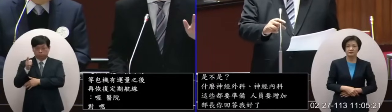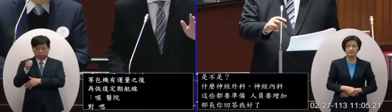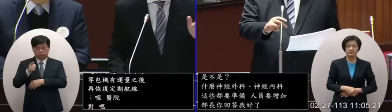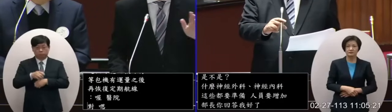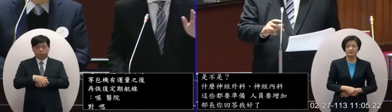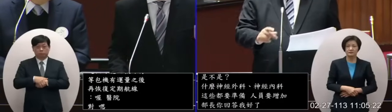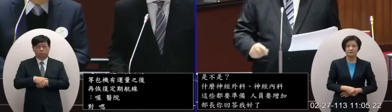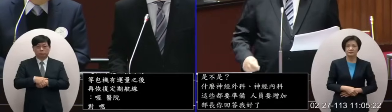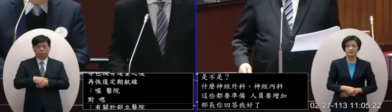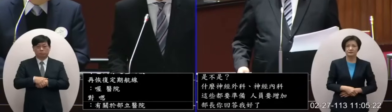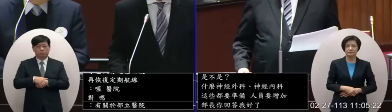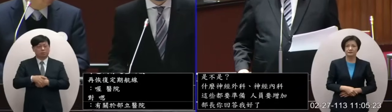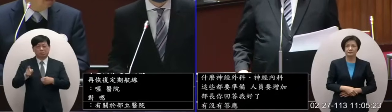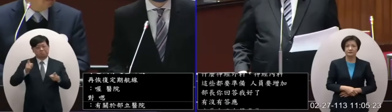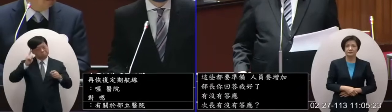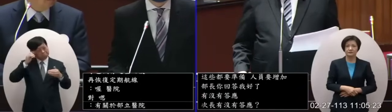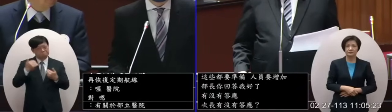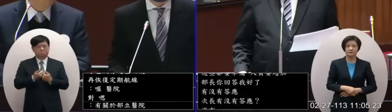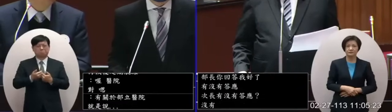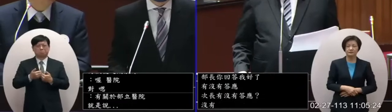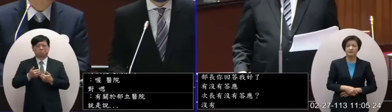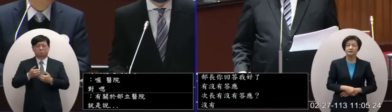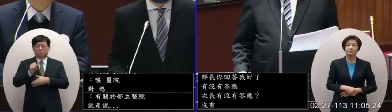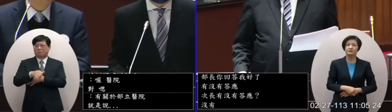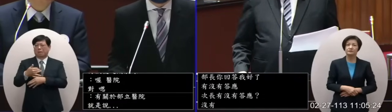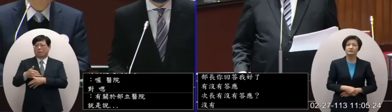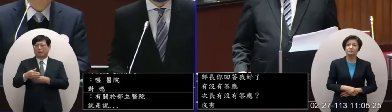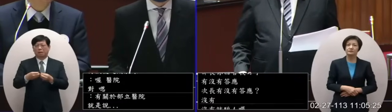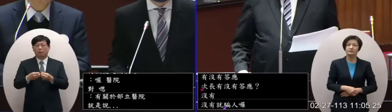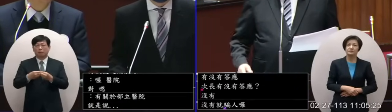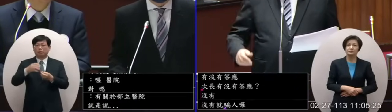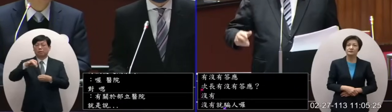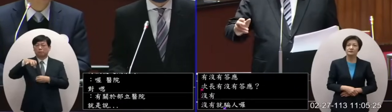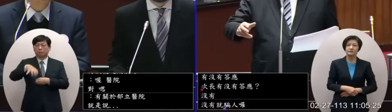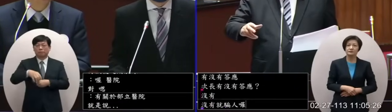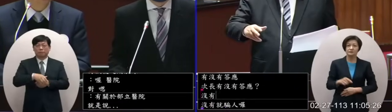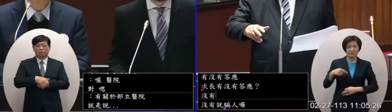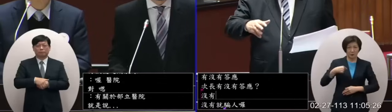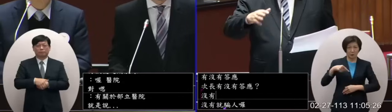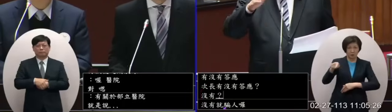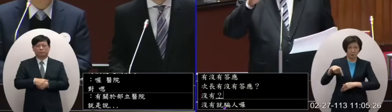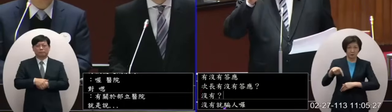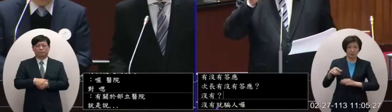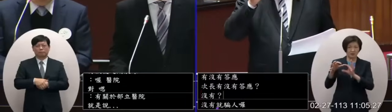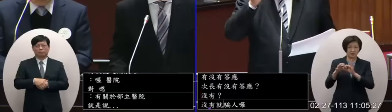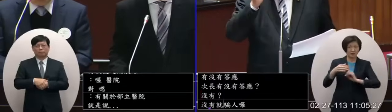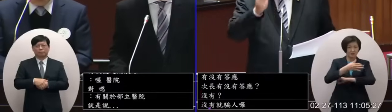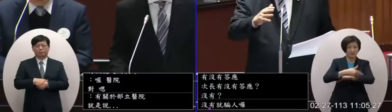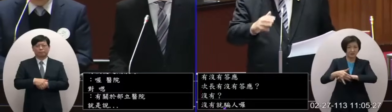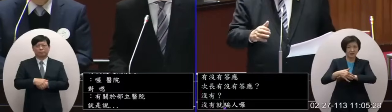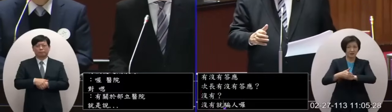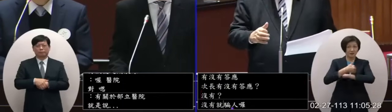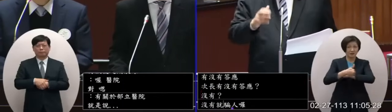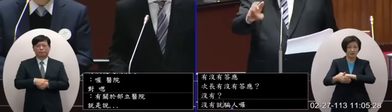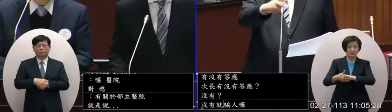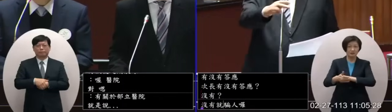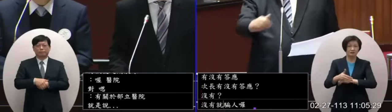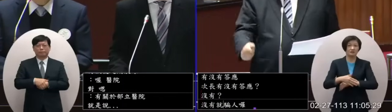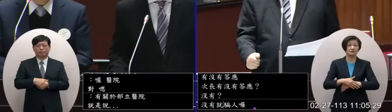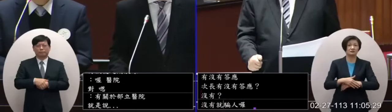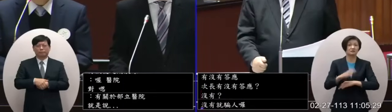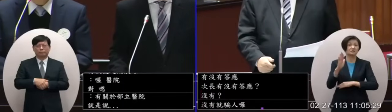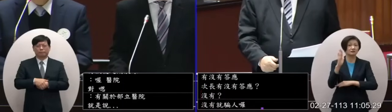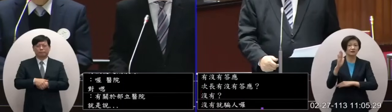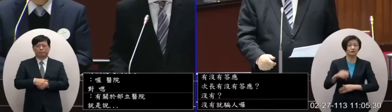是不是很赞成？主要是地方， 我们县政府的两个院长，也就是两个